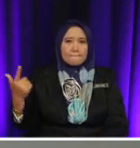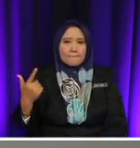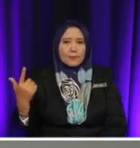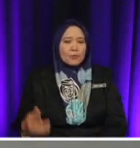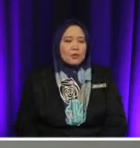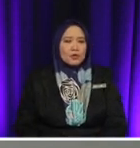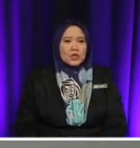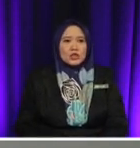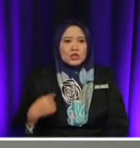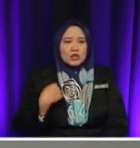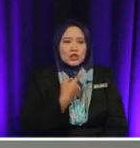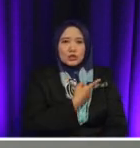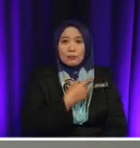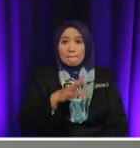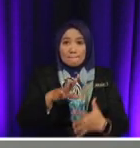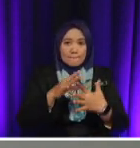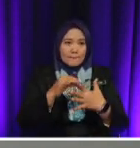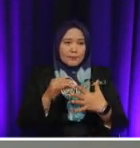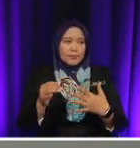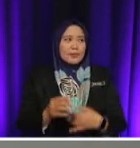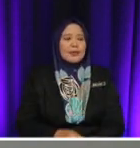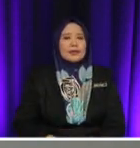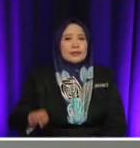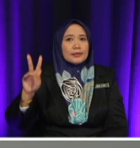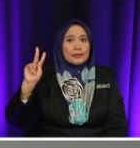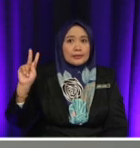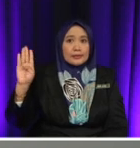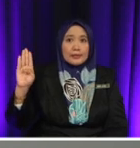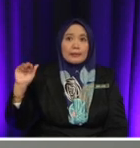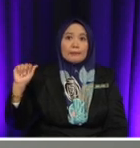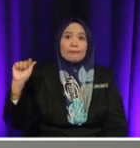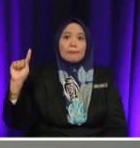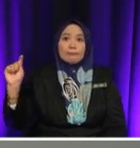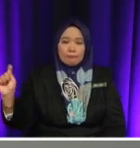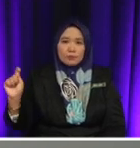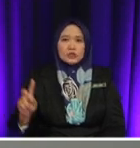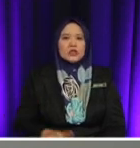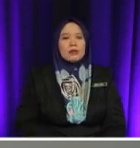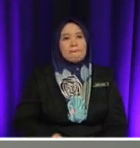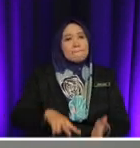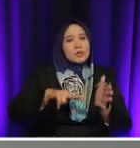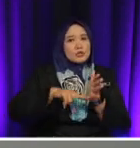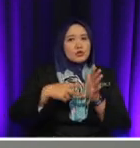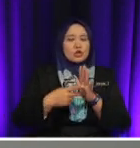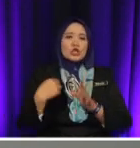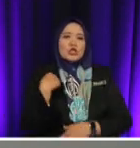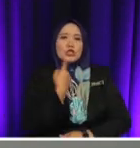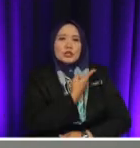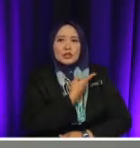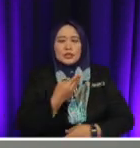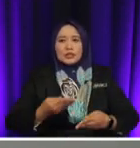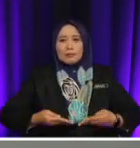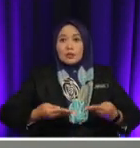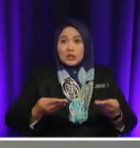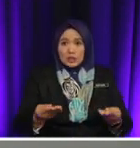kotak ataupun dalam bahasa lain kebat Maksudnya kita diberi beberapa